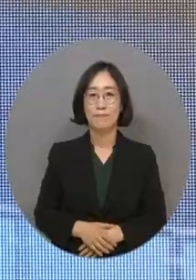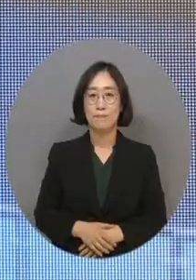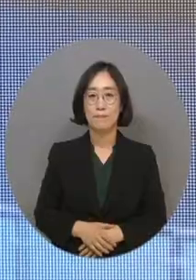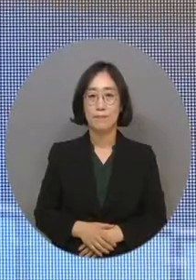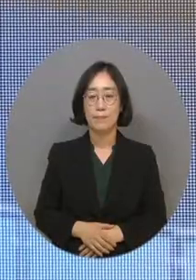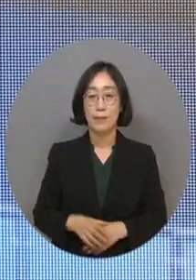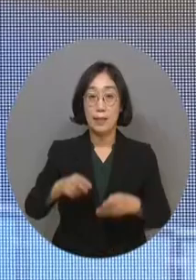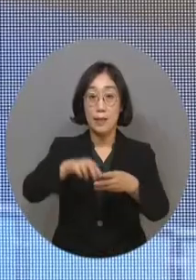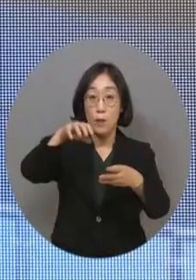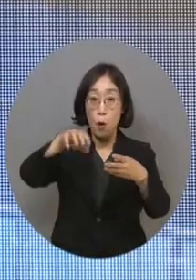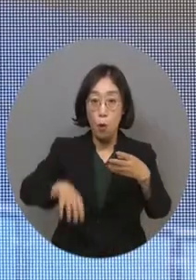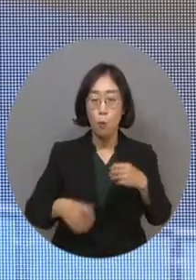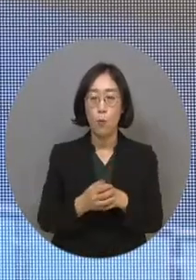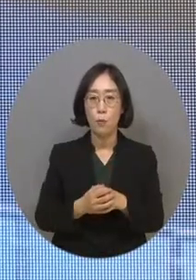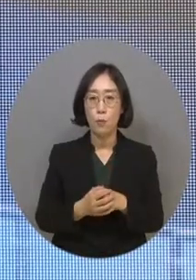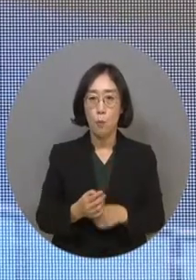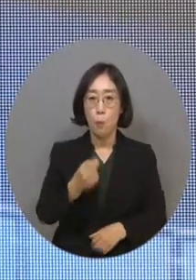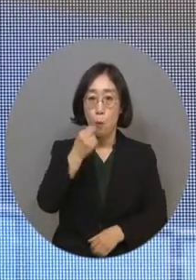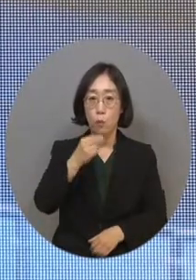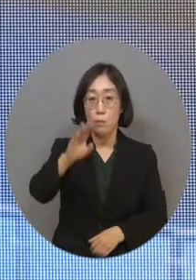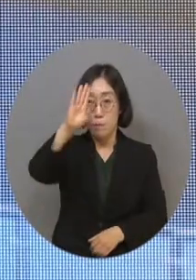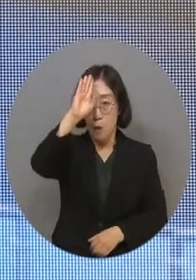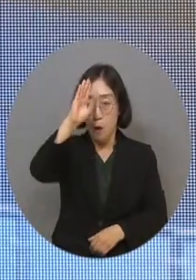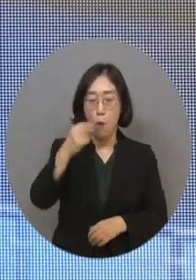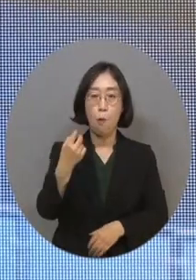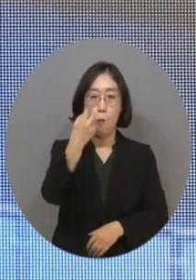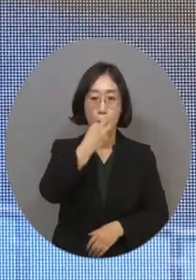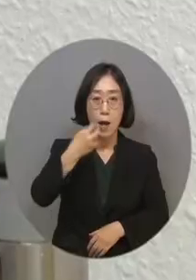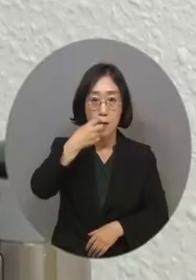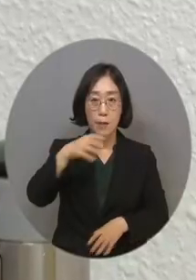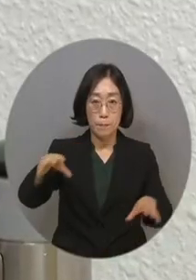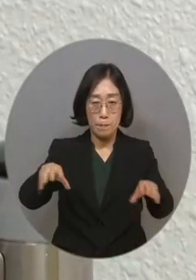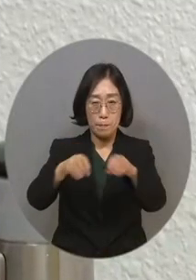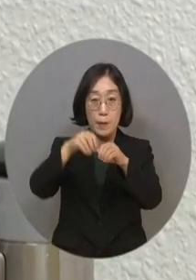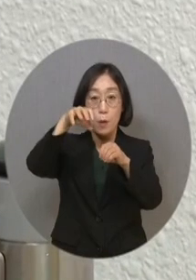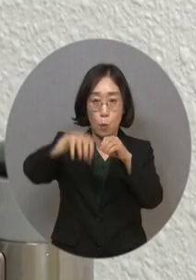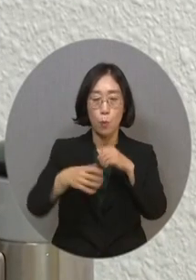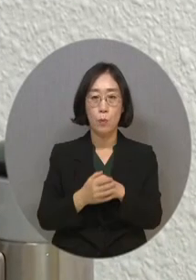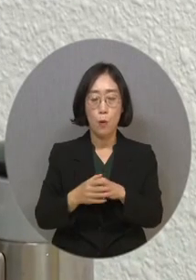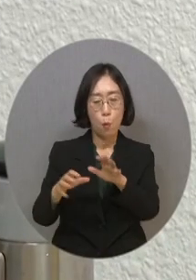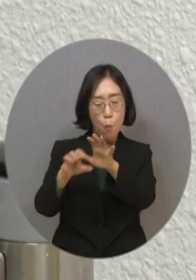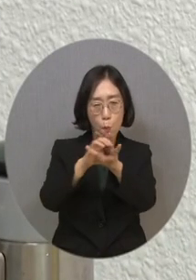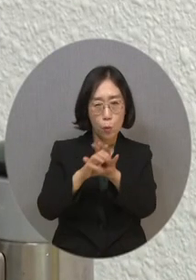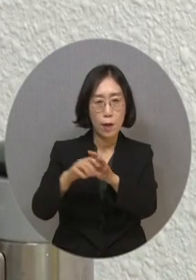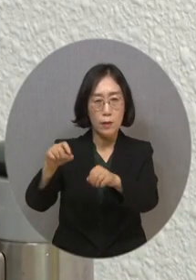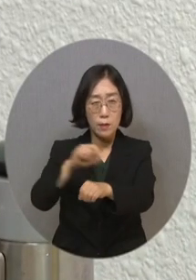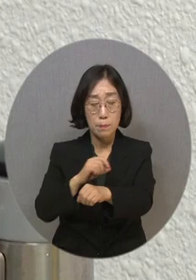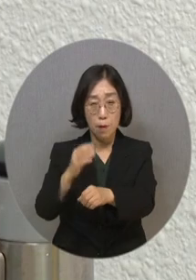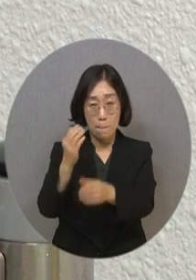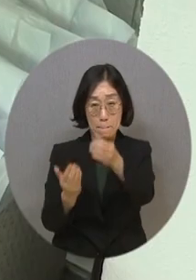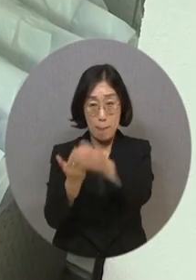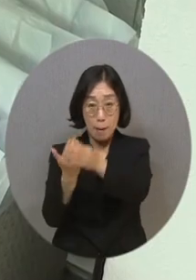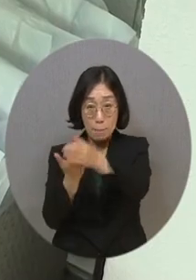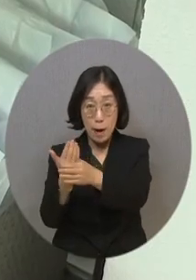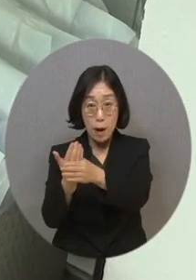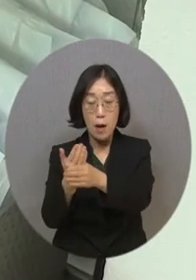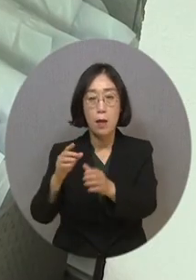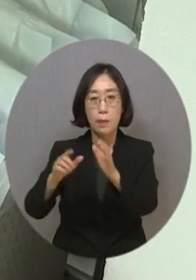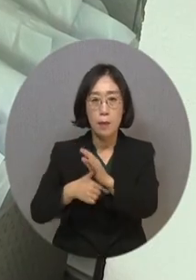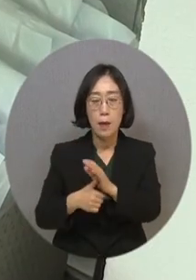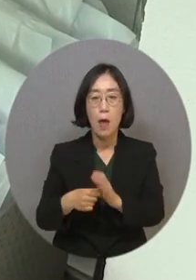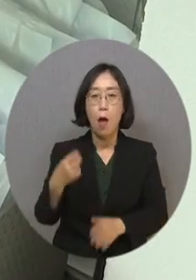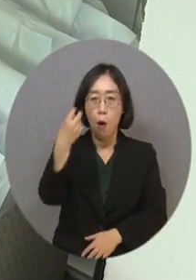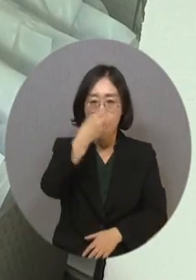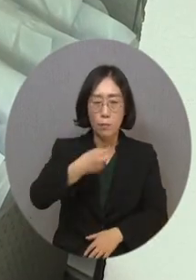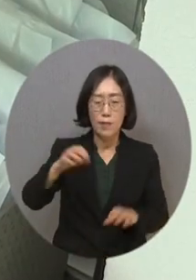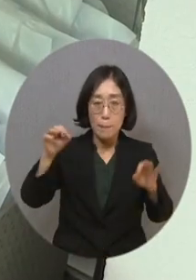센터는 평상시 호흡기 감염 질환의 통합 관리 역할을 하고 코로나 19와 같은 전염병 위기 상황에서는 대란 검사와